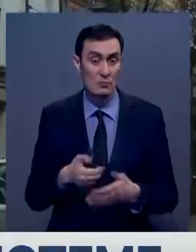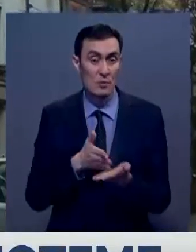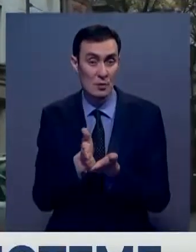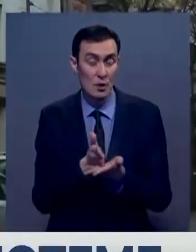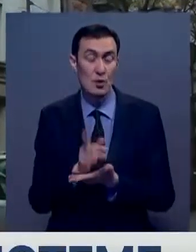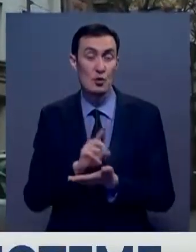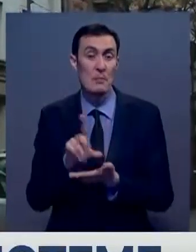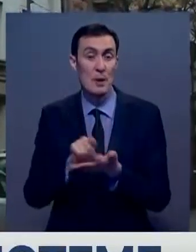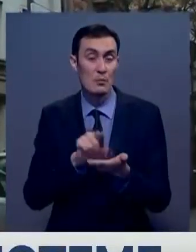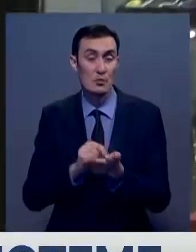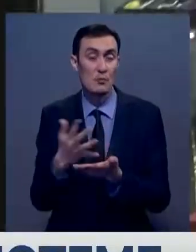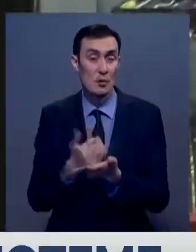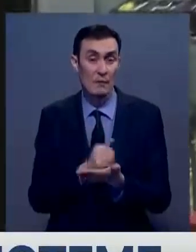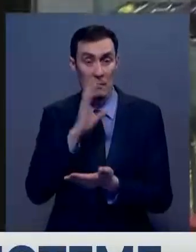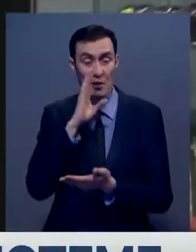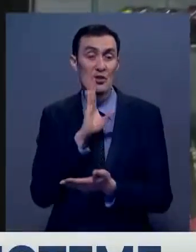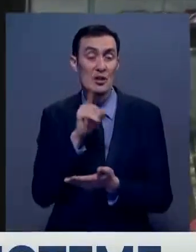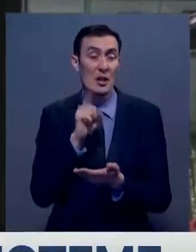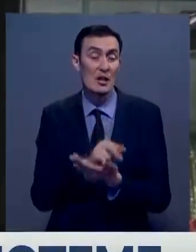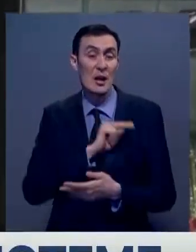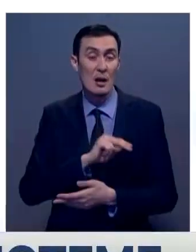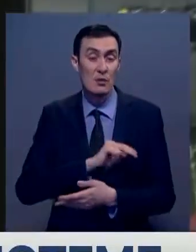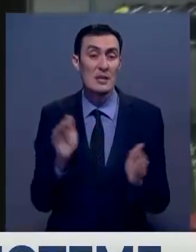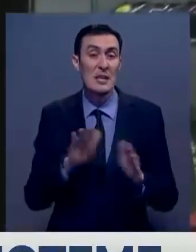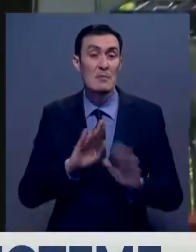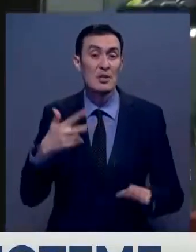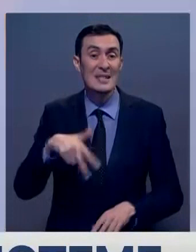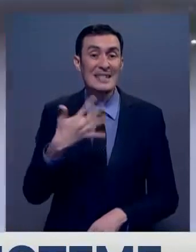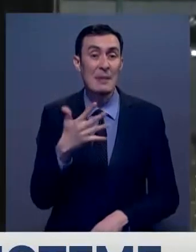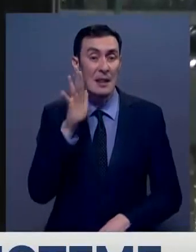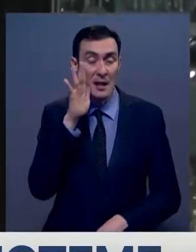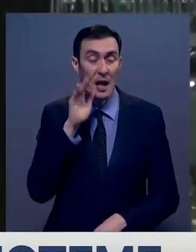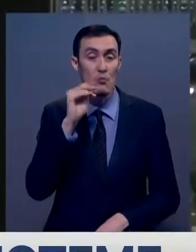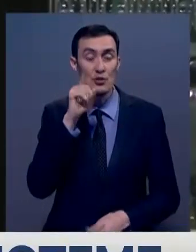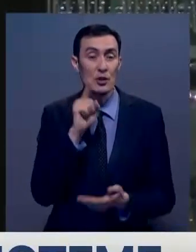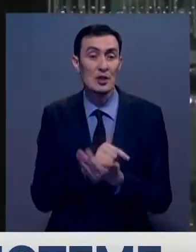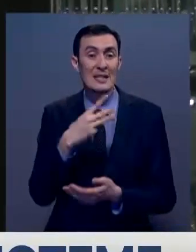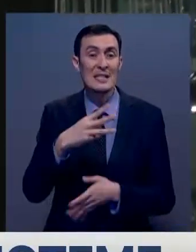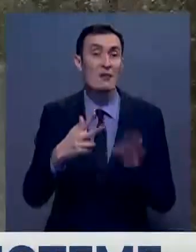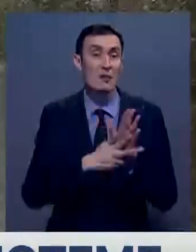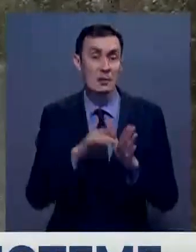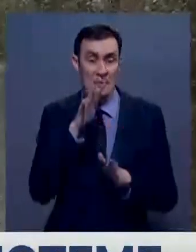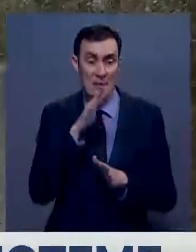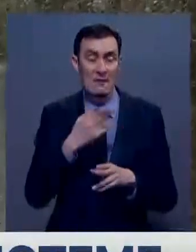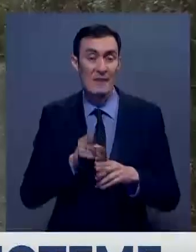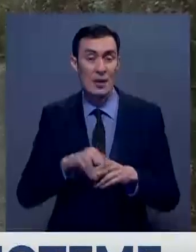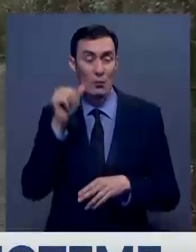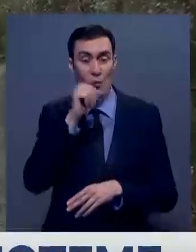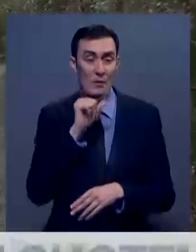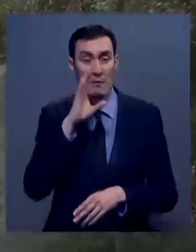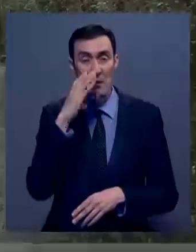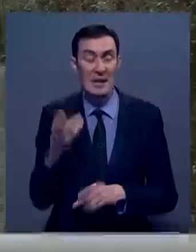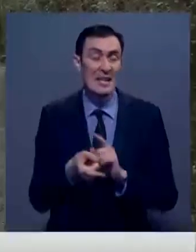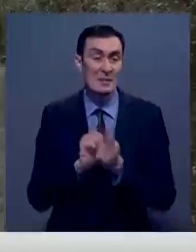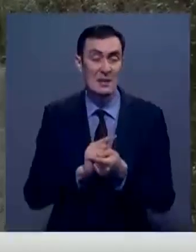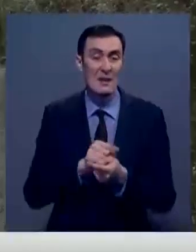получать трудовую пенсию в Болгарии, женщины должны отработать не менее 35 лет, мужчины 38. С этого года в Болгарии